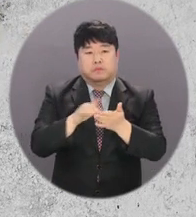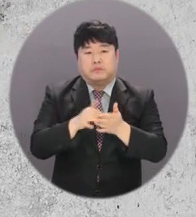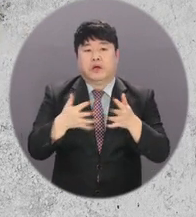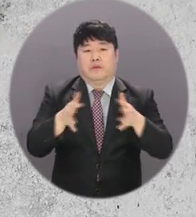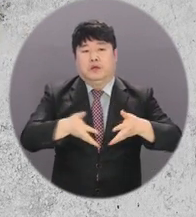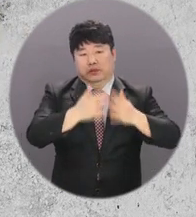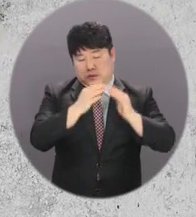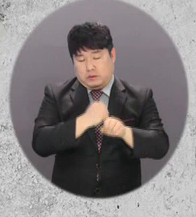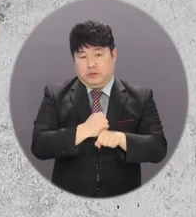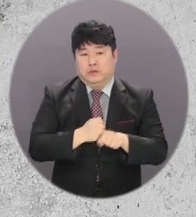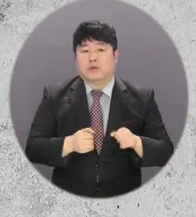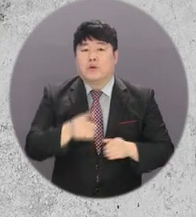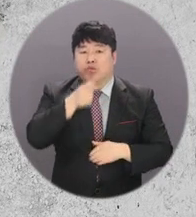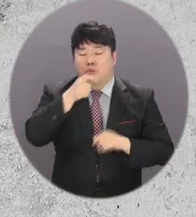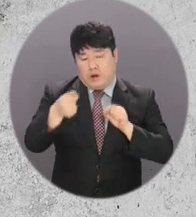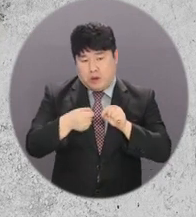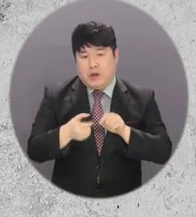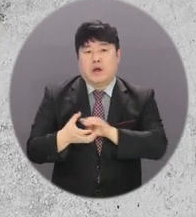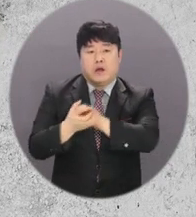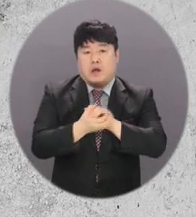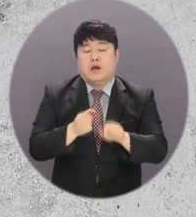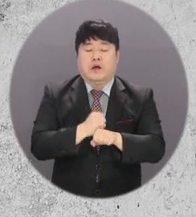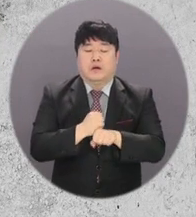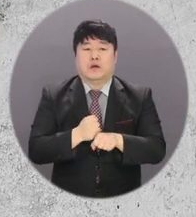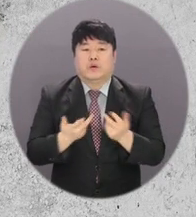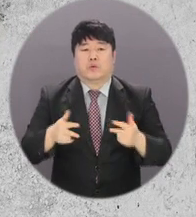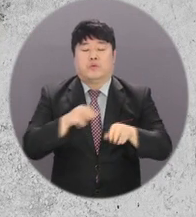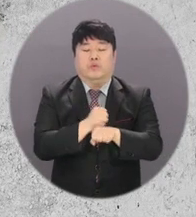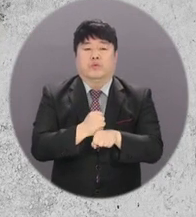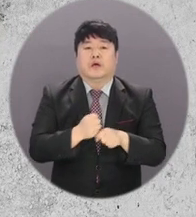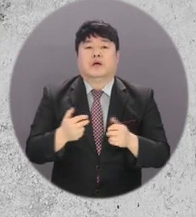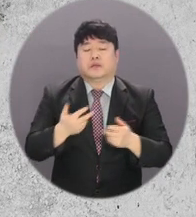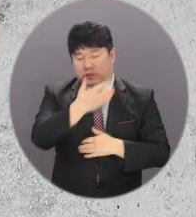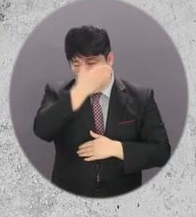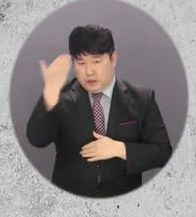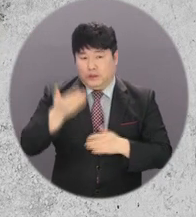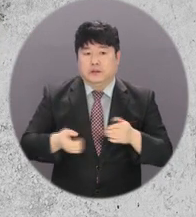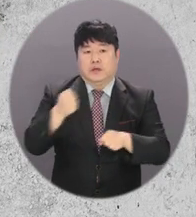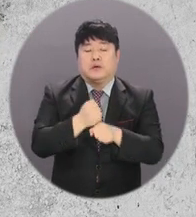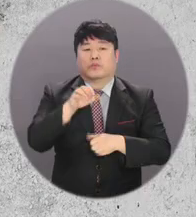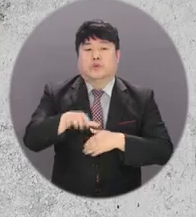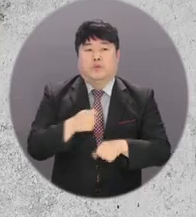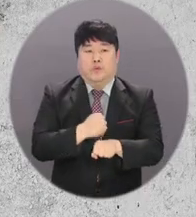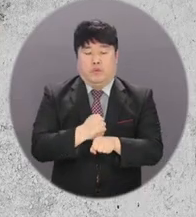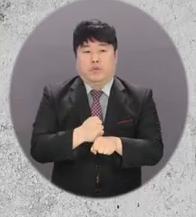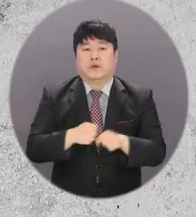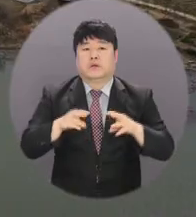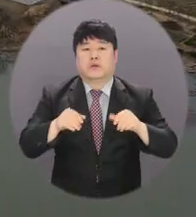단지가 들어서고 친수형 테마공원과 교육시설, 청년 창업 플랫폼 등이 함께 공존하는 대규모 택지로